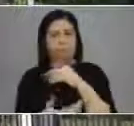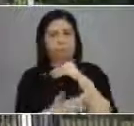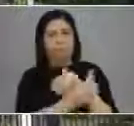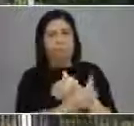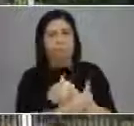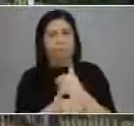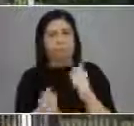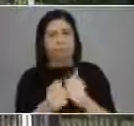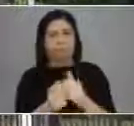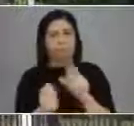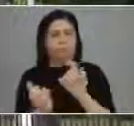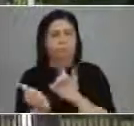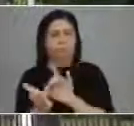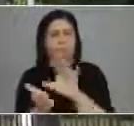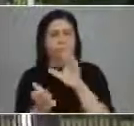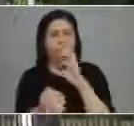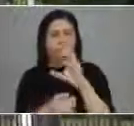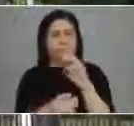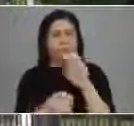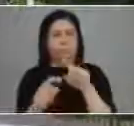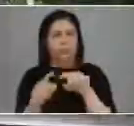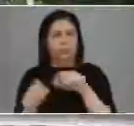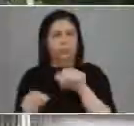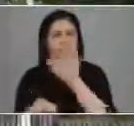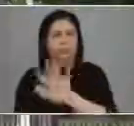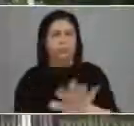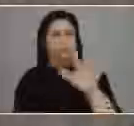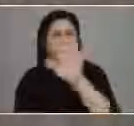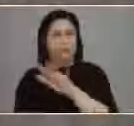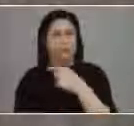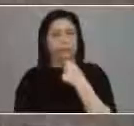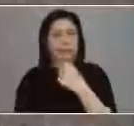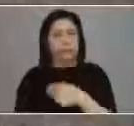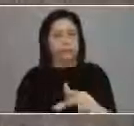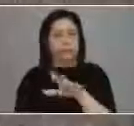at i-report ang anumang hate crime laban sa Filipino community.